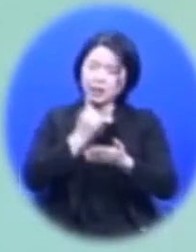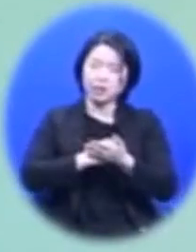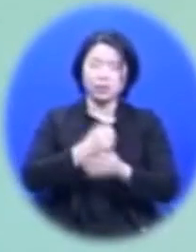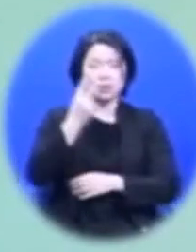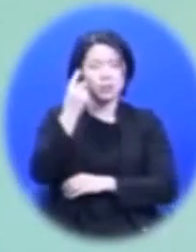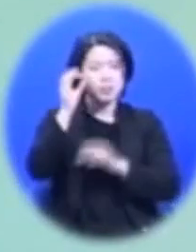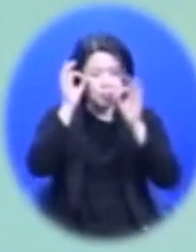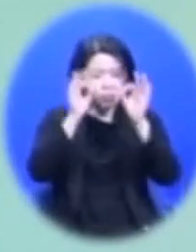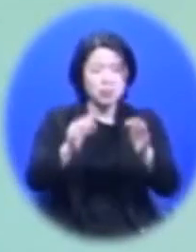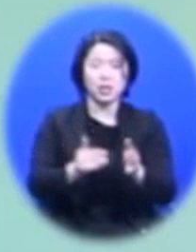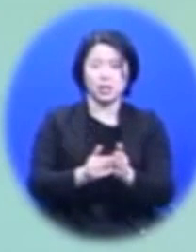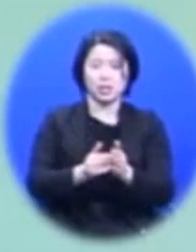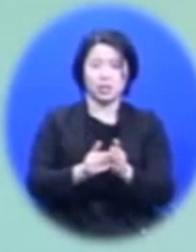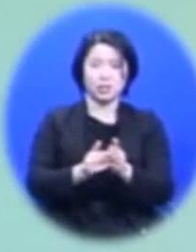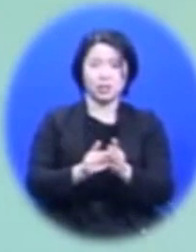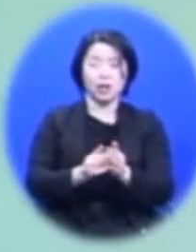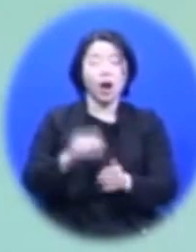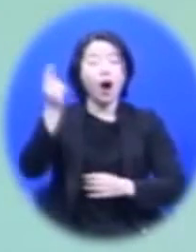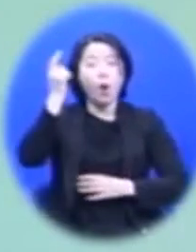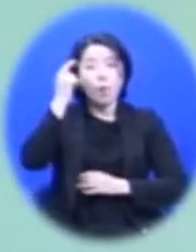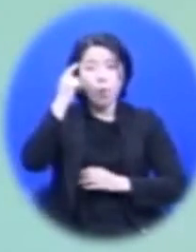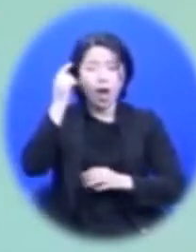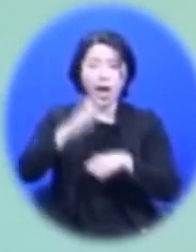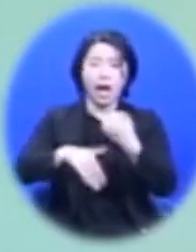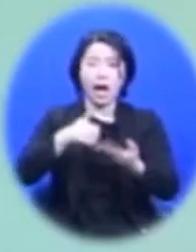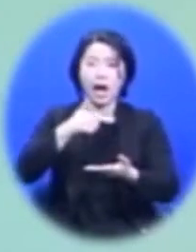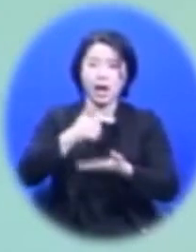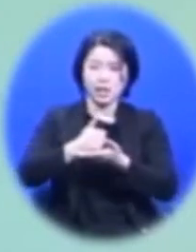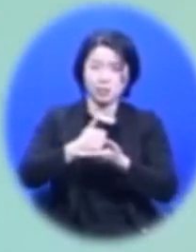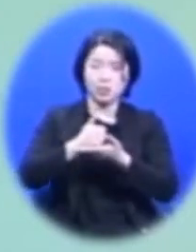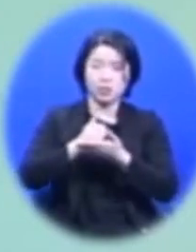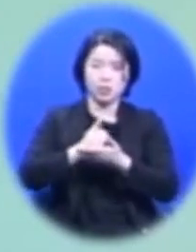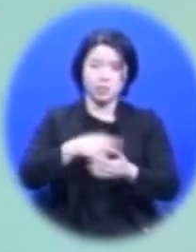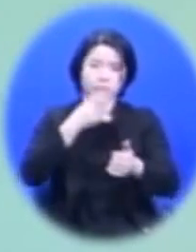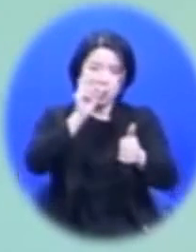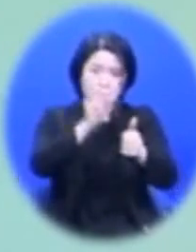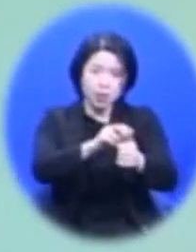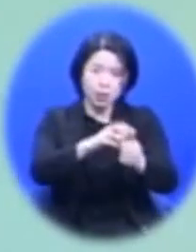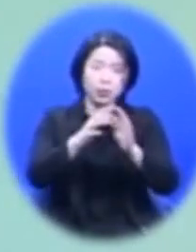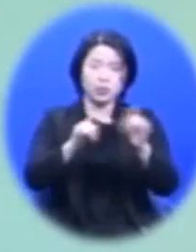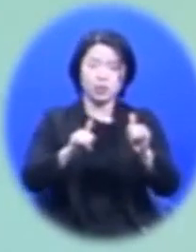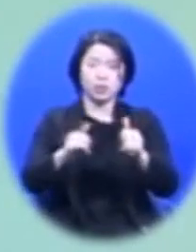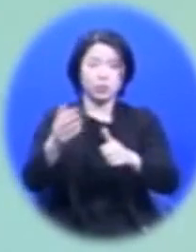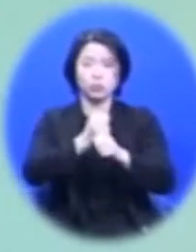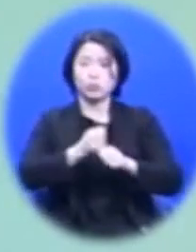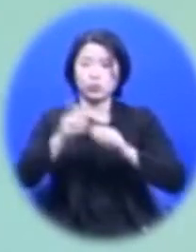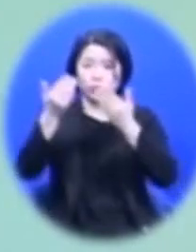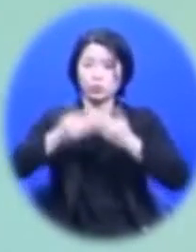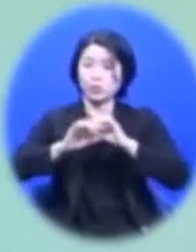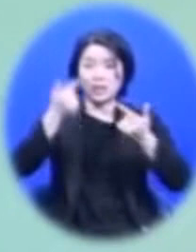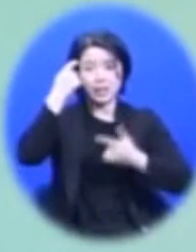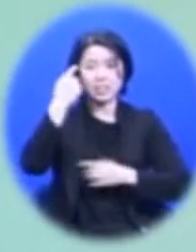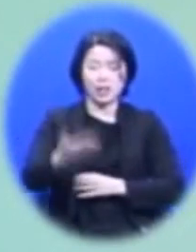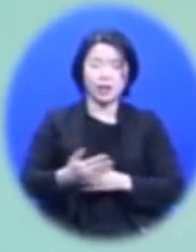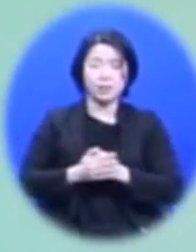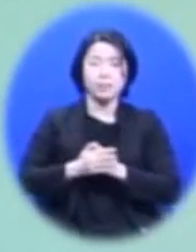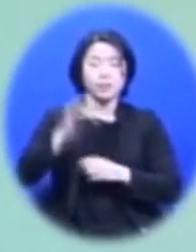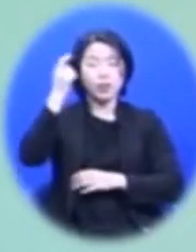지켜볼 수밖에 없었습니다. 왜 하나님이 배교자들을 붙들어주지 않으실까?